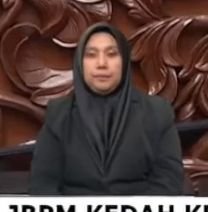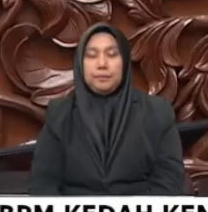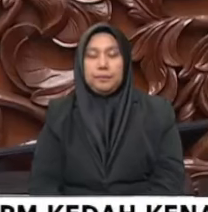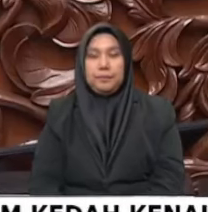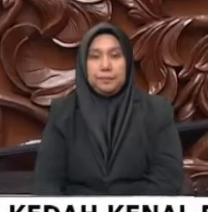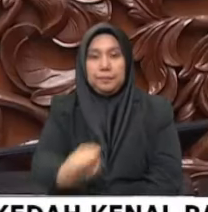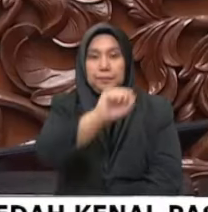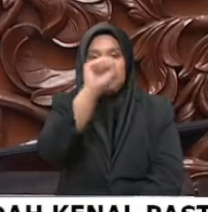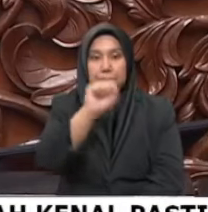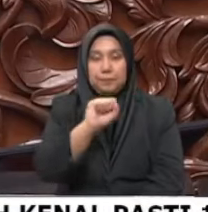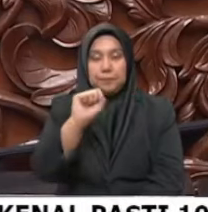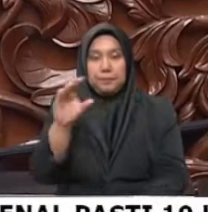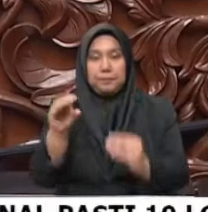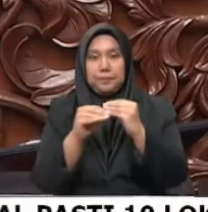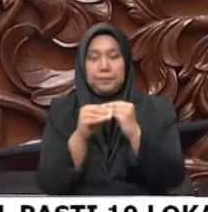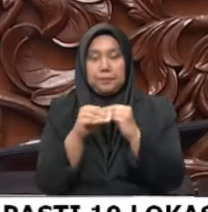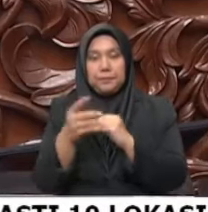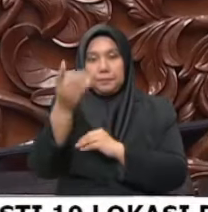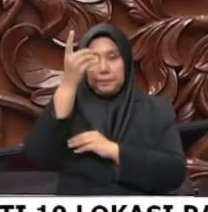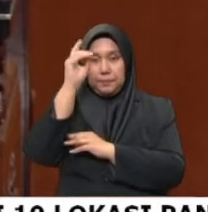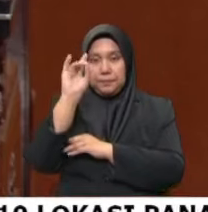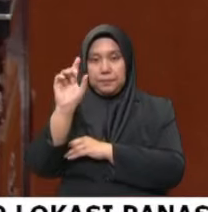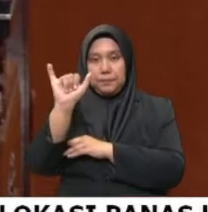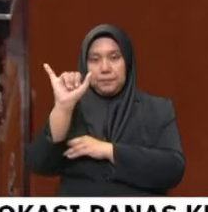saya, Datuk Yang di-Pertua.